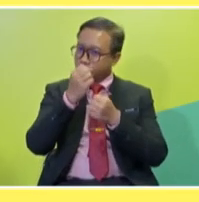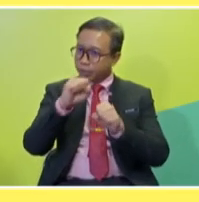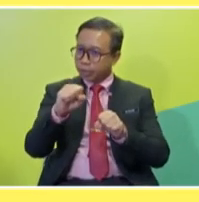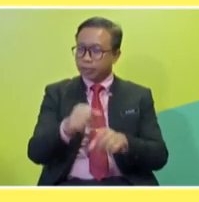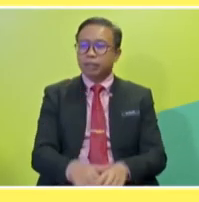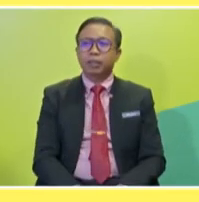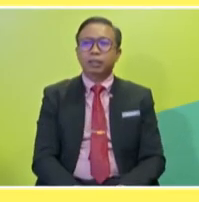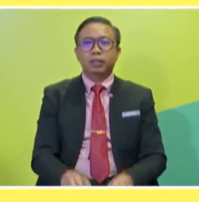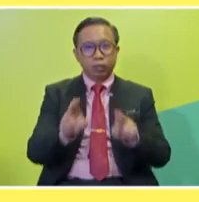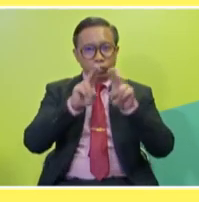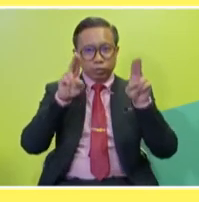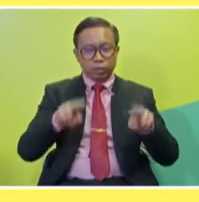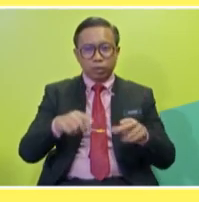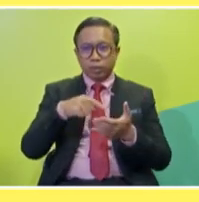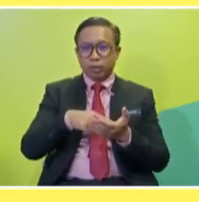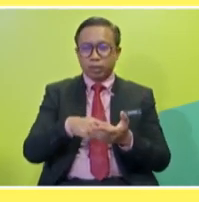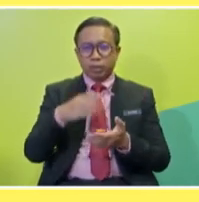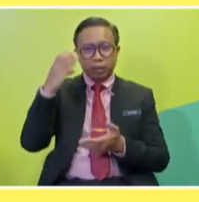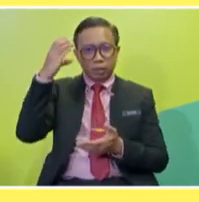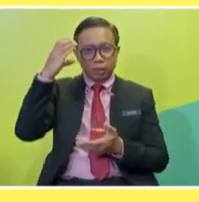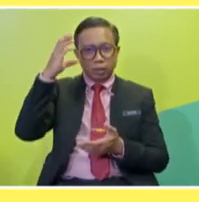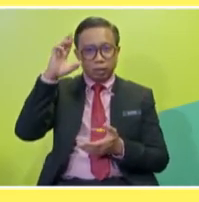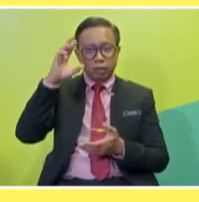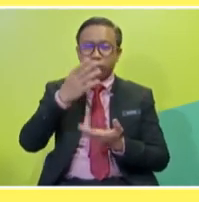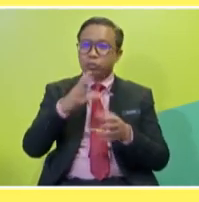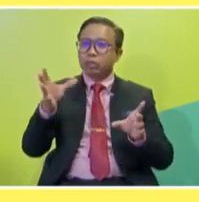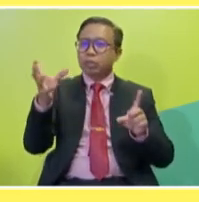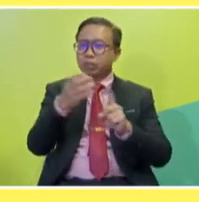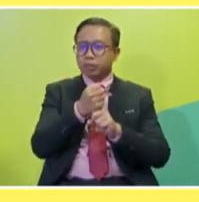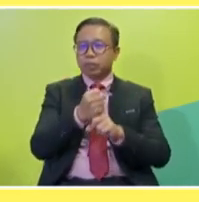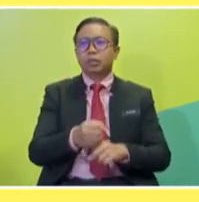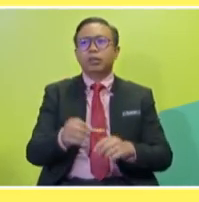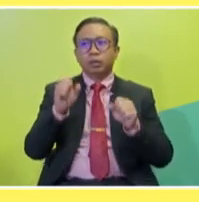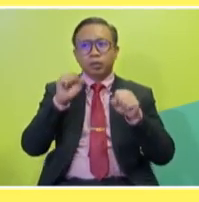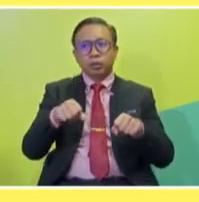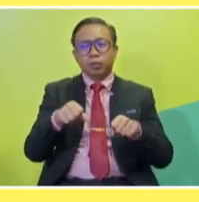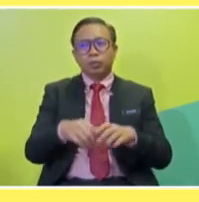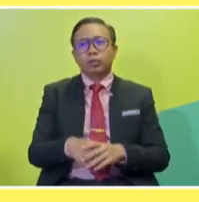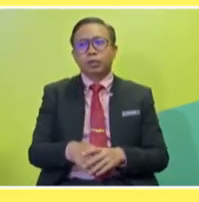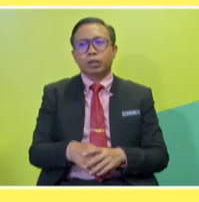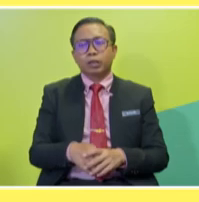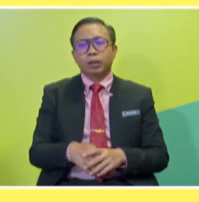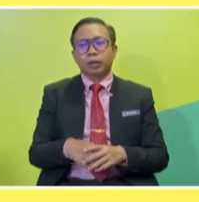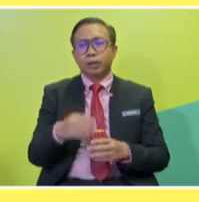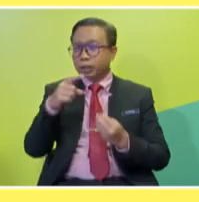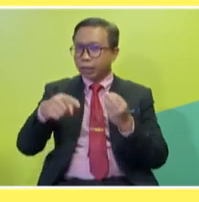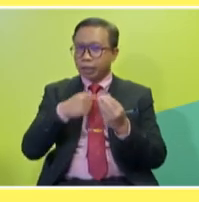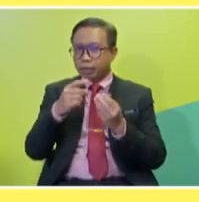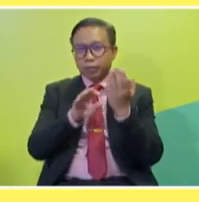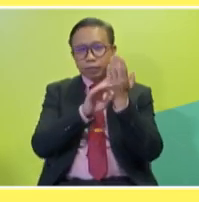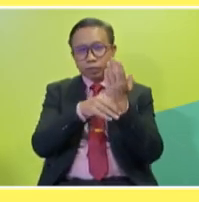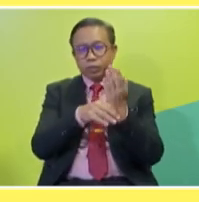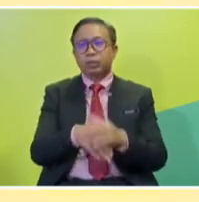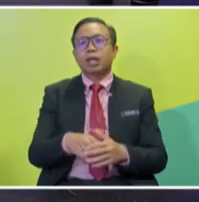ujian ini bermaksud Kris sudah mencapai satu tahap boleh memprihalkan berkaitan fungsi-fungsinya